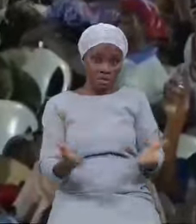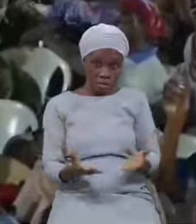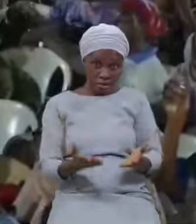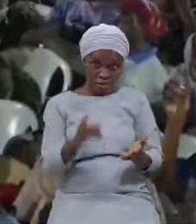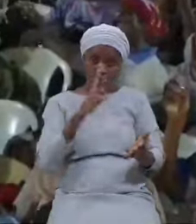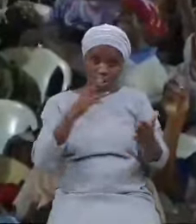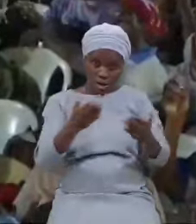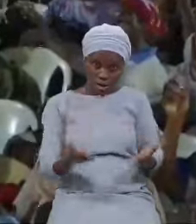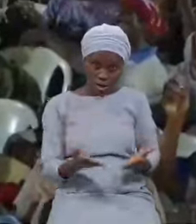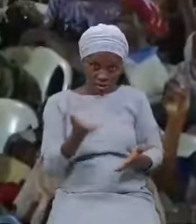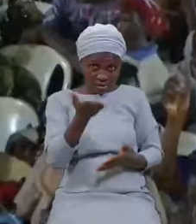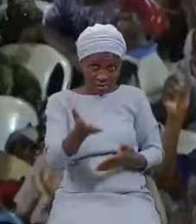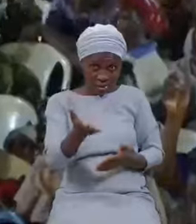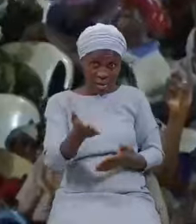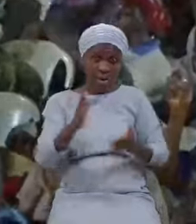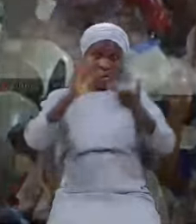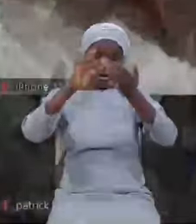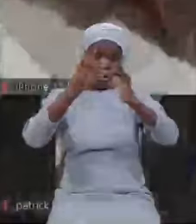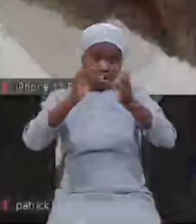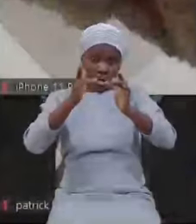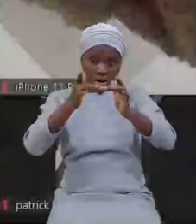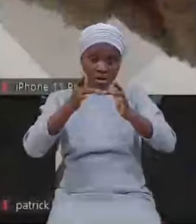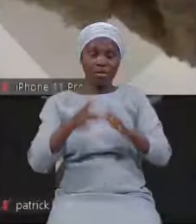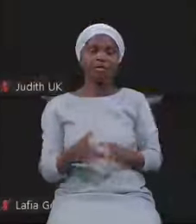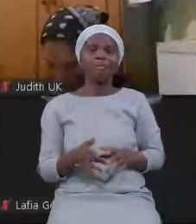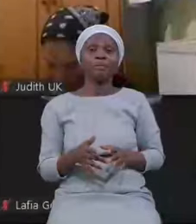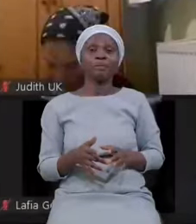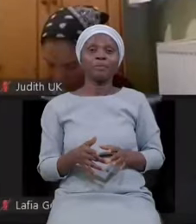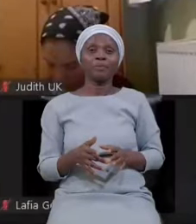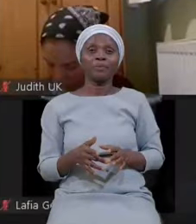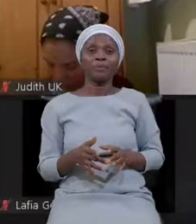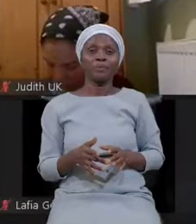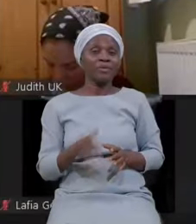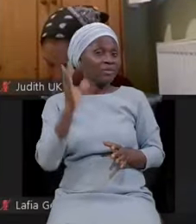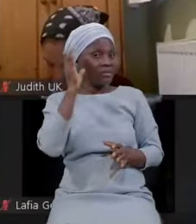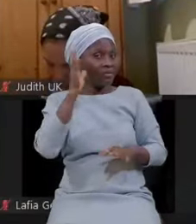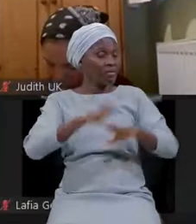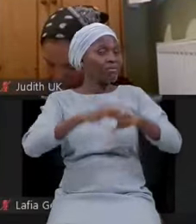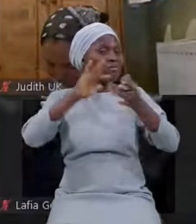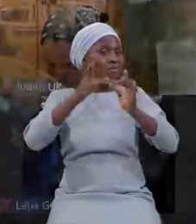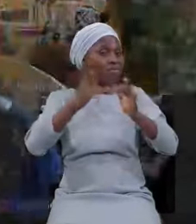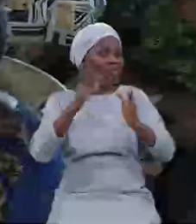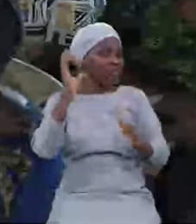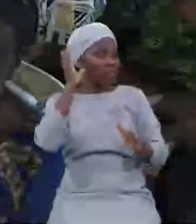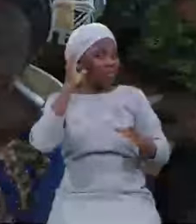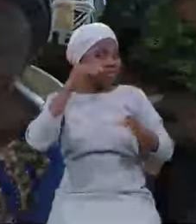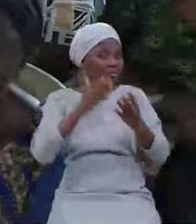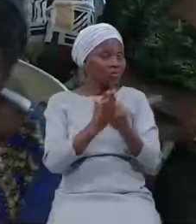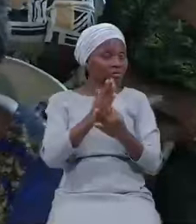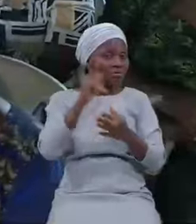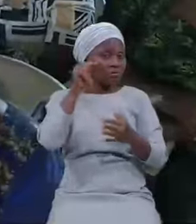là-bas en ligne, n'importe où dans le monde, le Seigneur te